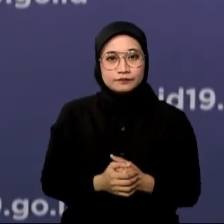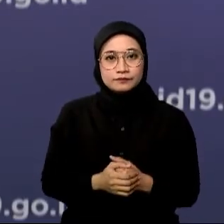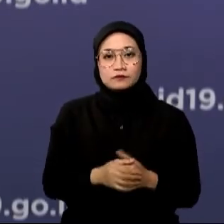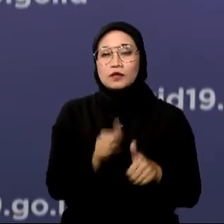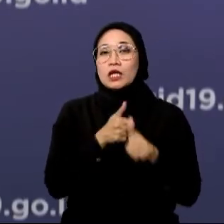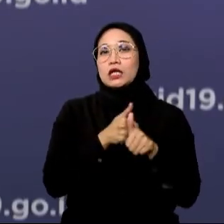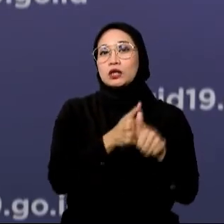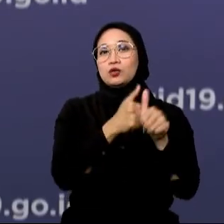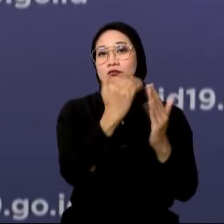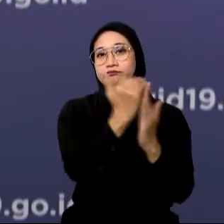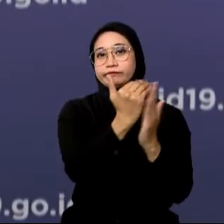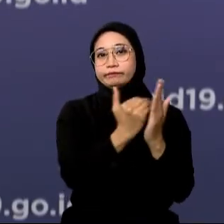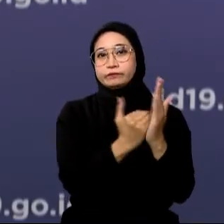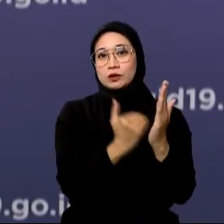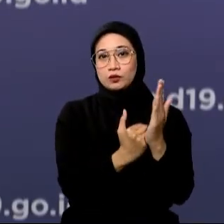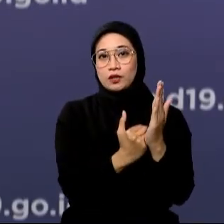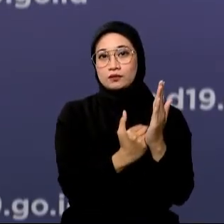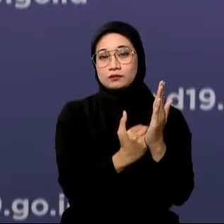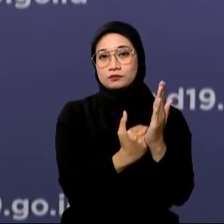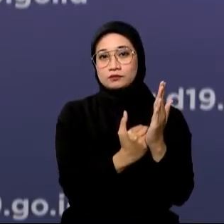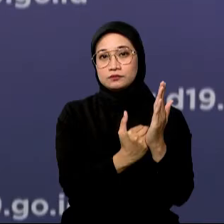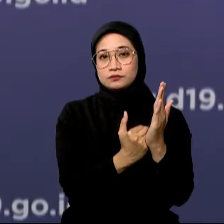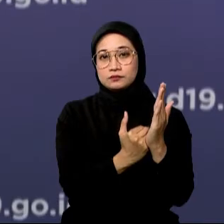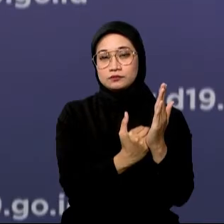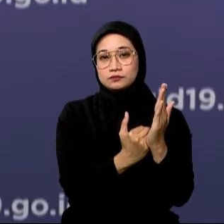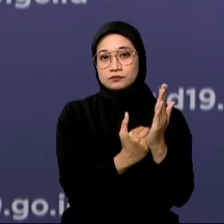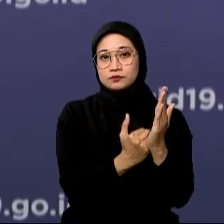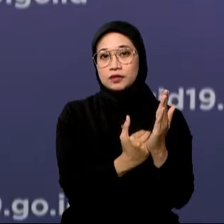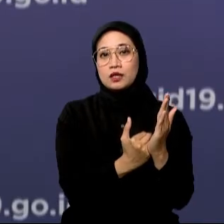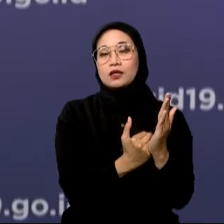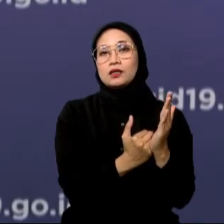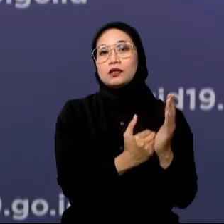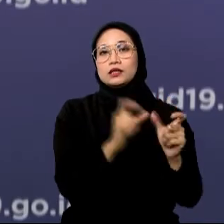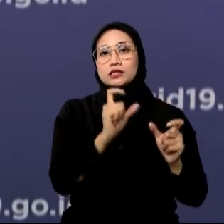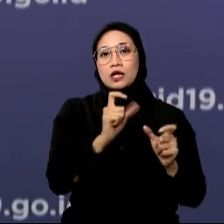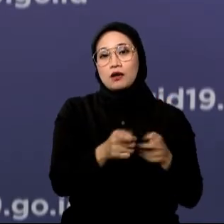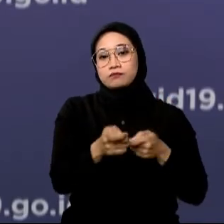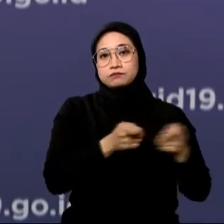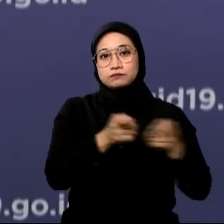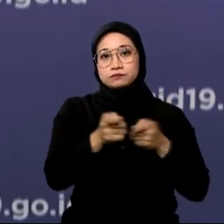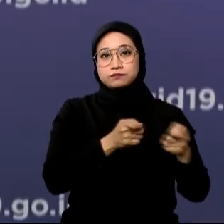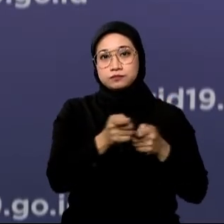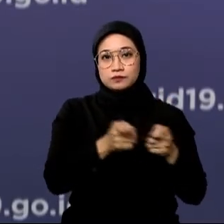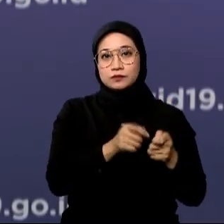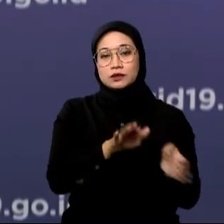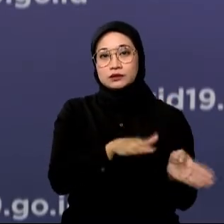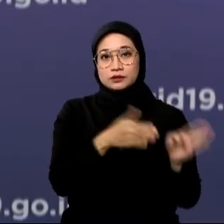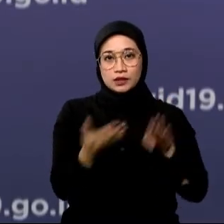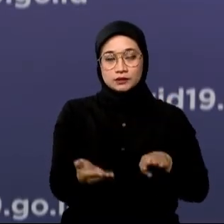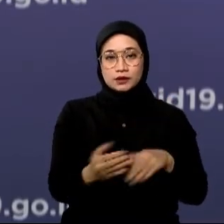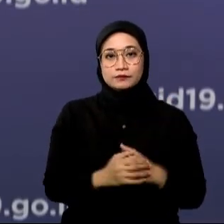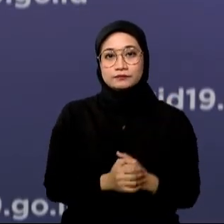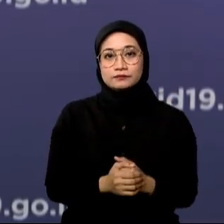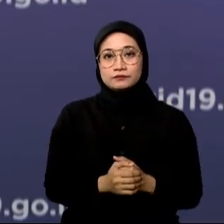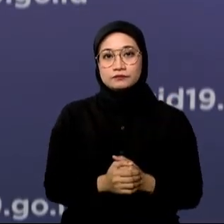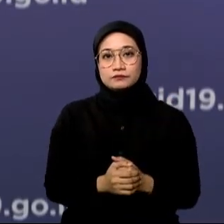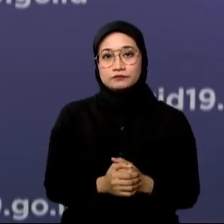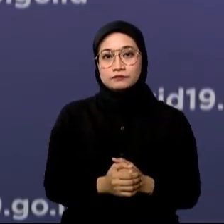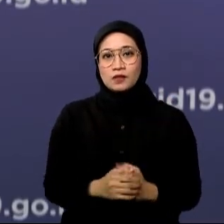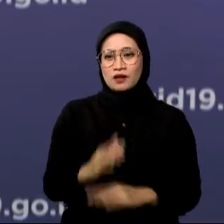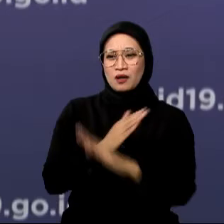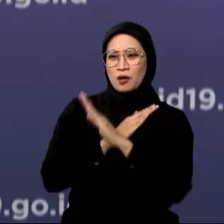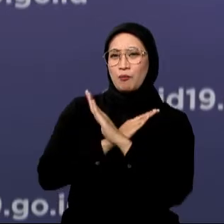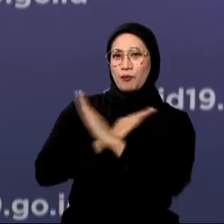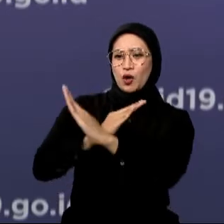dan pasien meninggal akibat penyakit infeksi lainnya. Jangan melakukan aksi penolakan